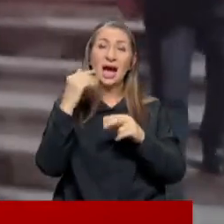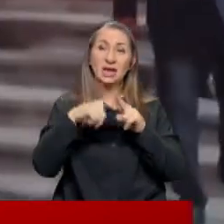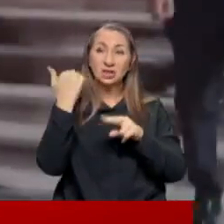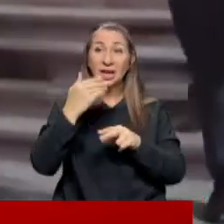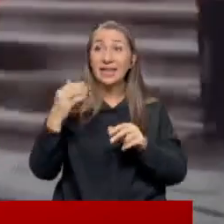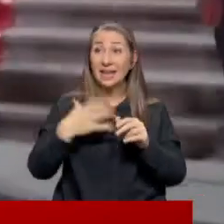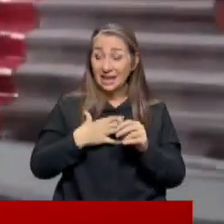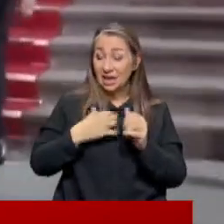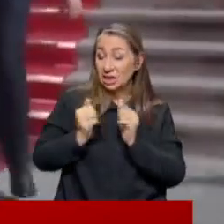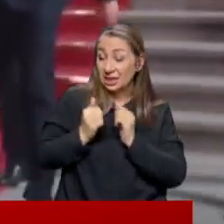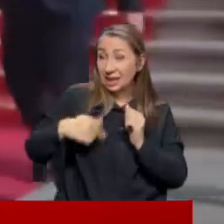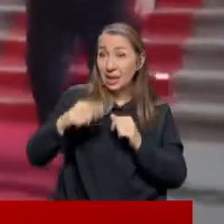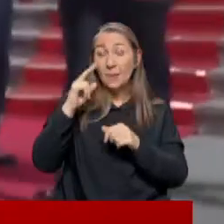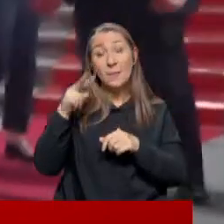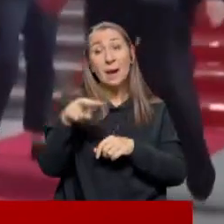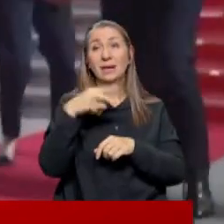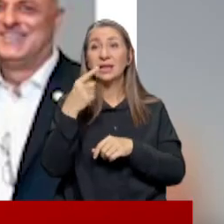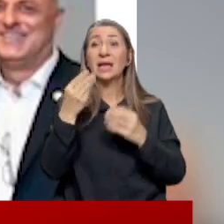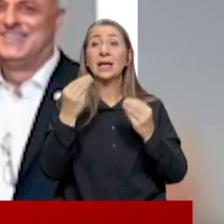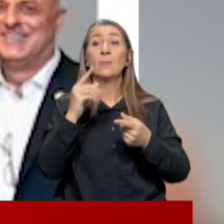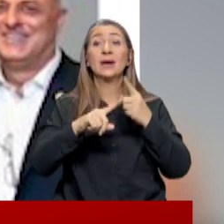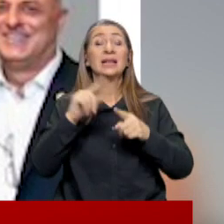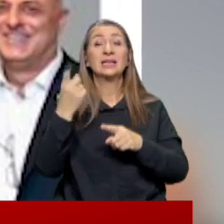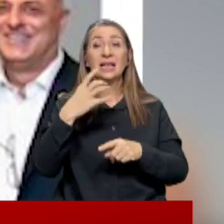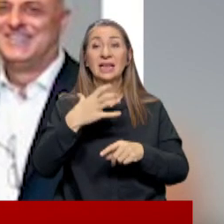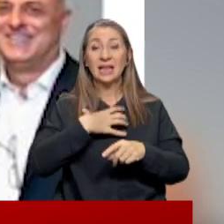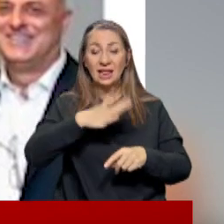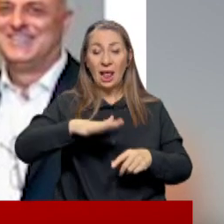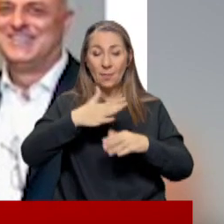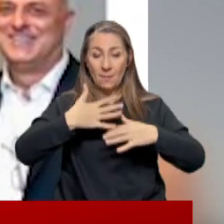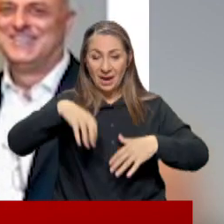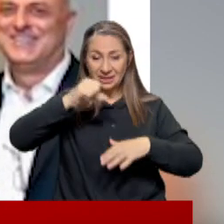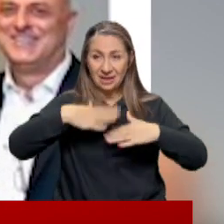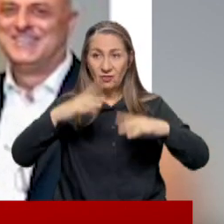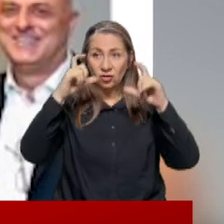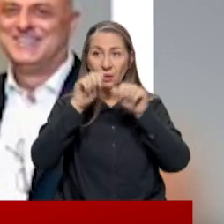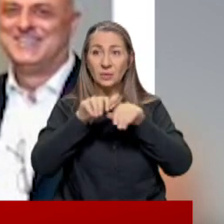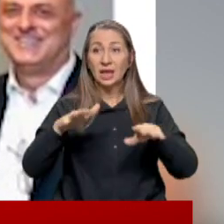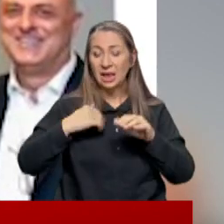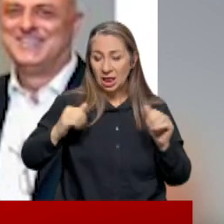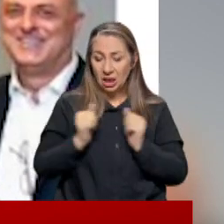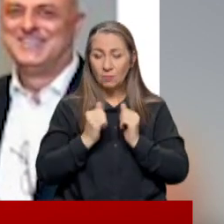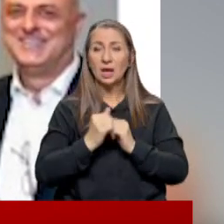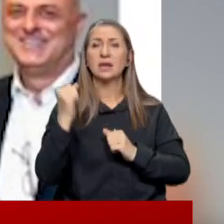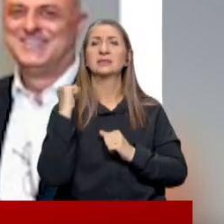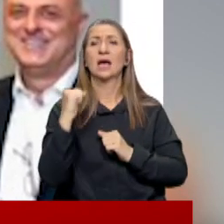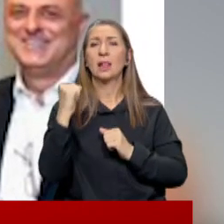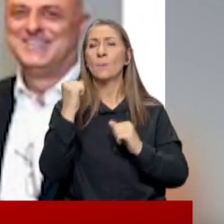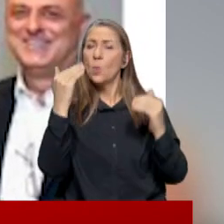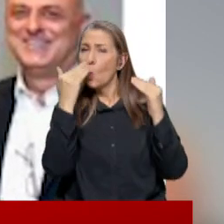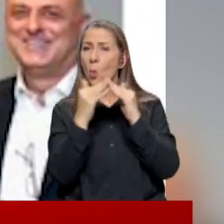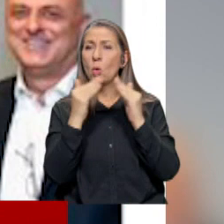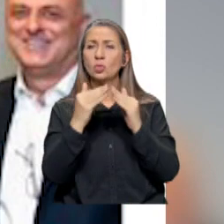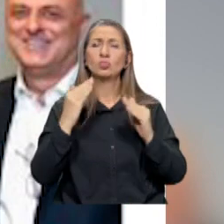Kendini ve yanındakileri gözden geçir dedi. İYİ Parti lideri genel merkezden bir fotoğraf paylaştı. Yanımdakiler sağlam, liyakat